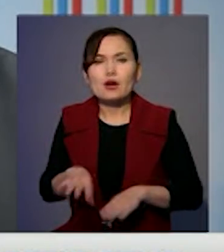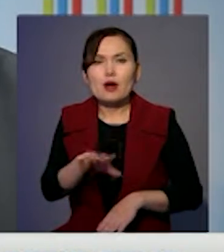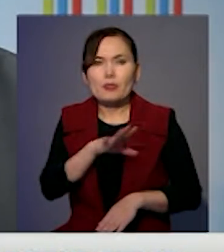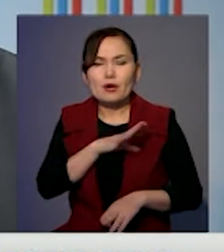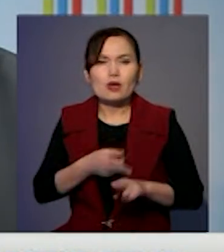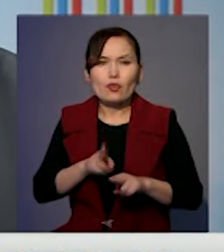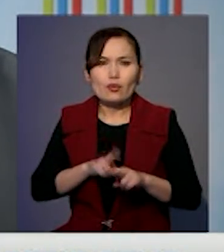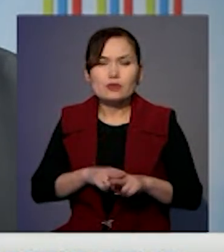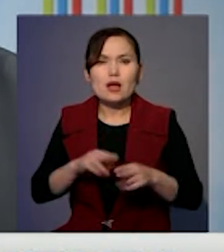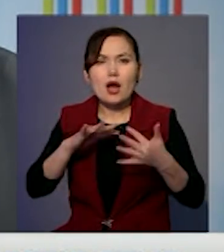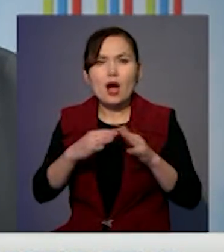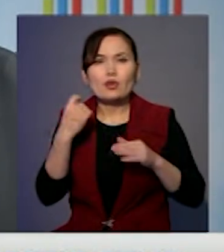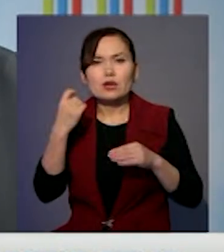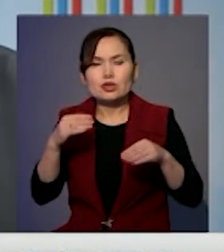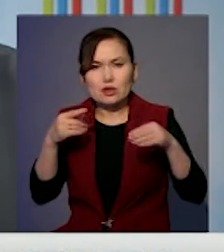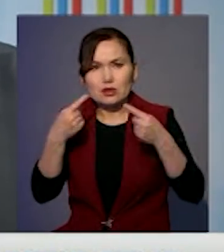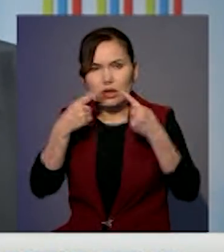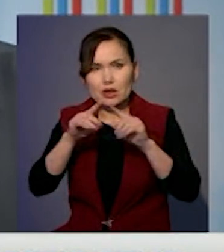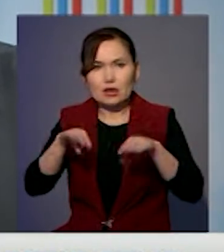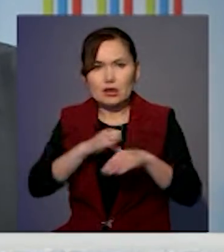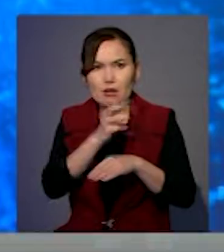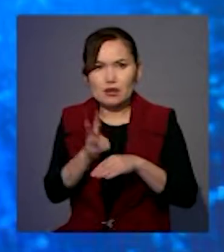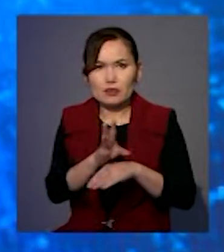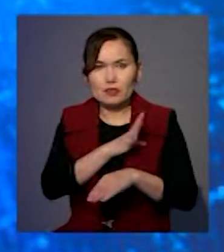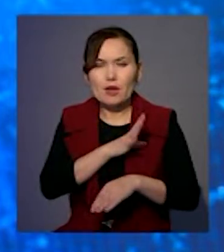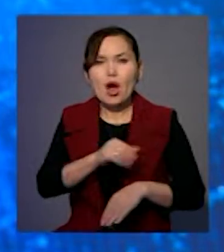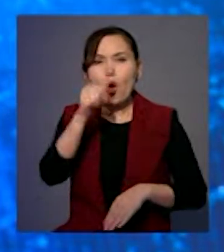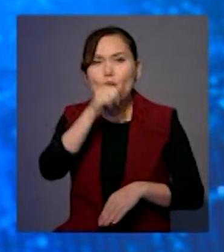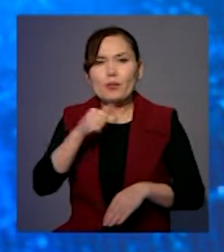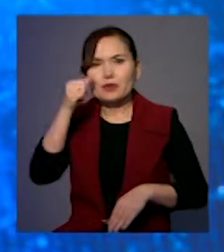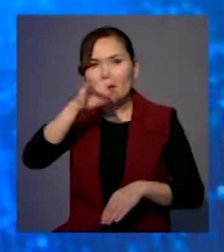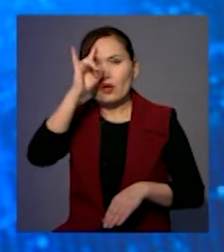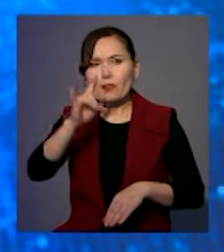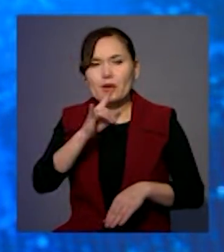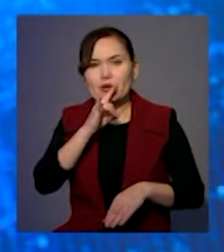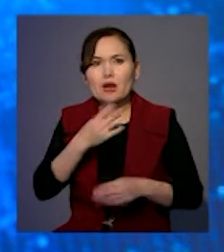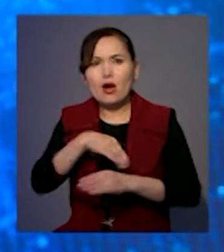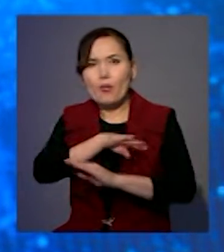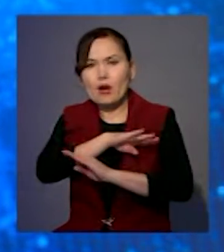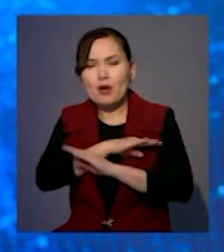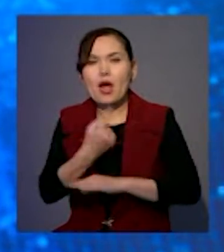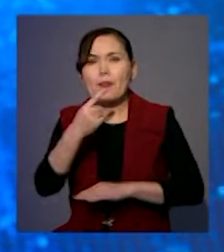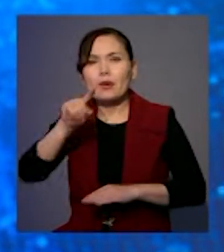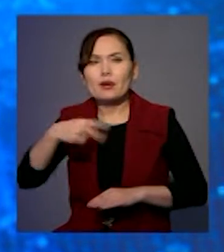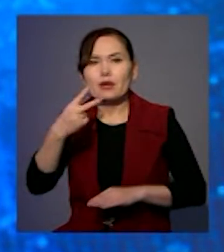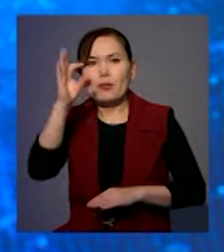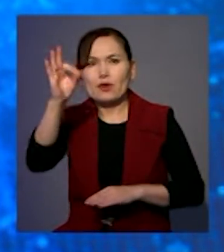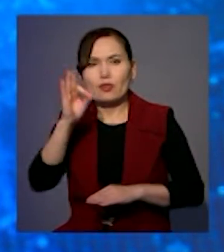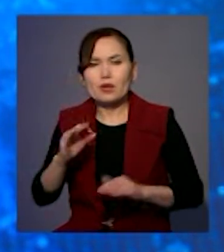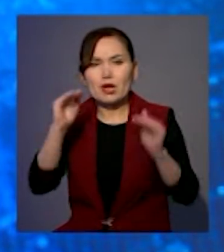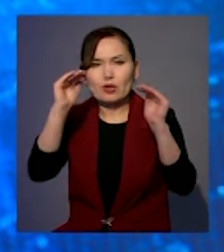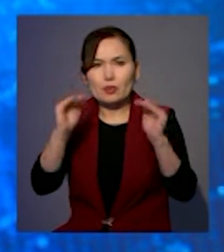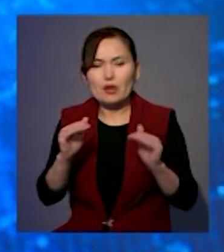алынып, шаруа қожалықтарына берілді. Өткен жылы елімізде өлім көрсеткіші